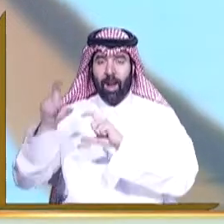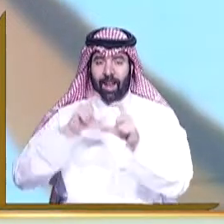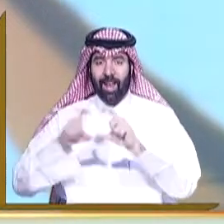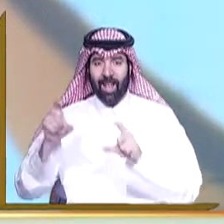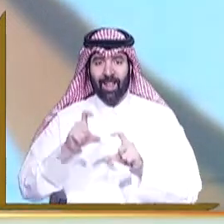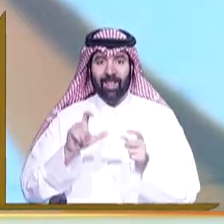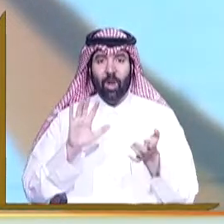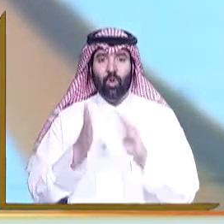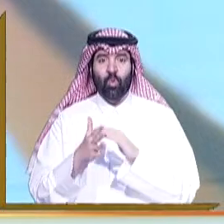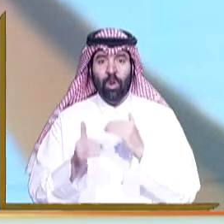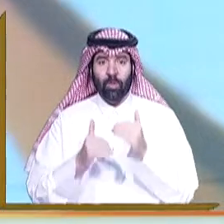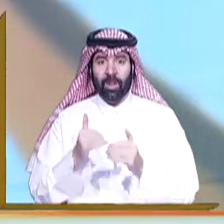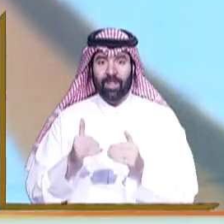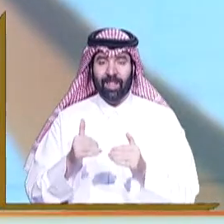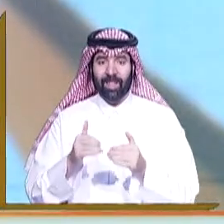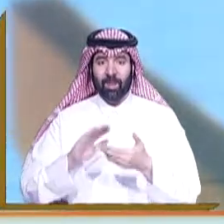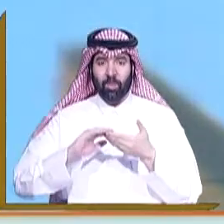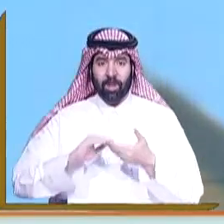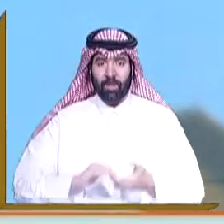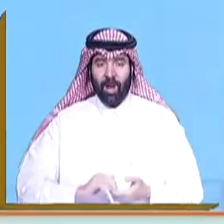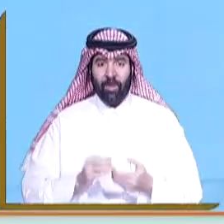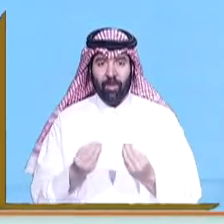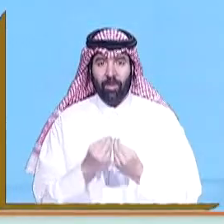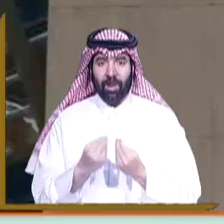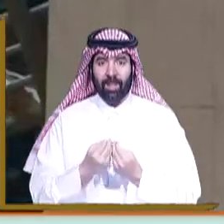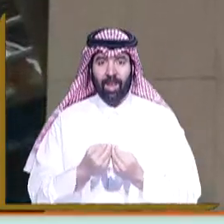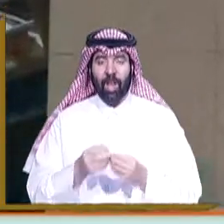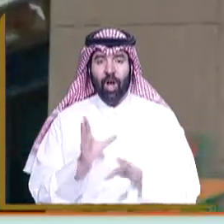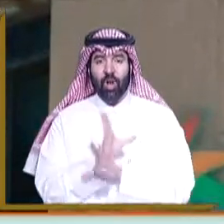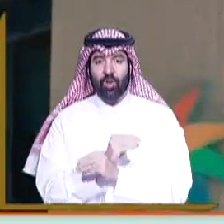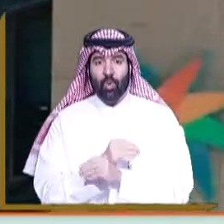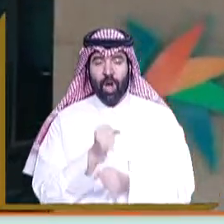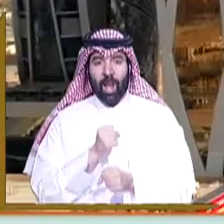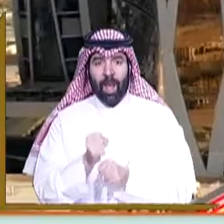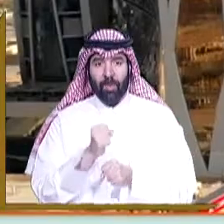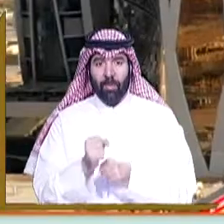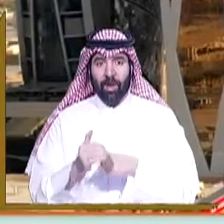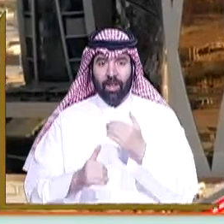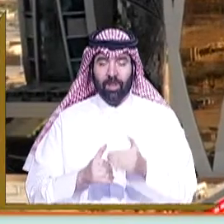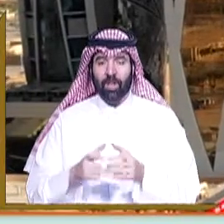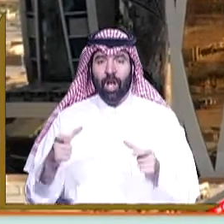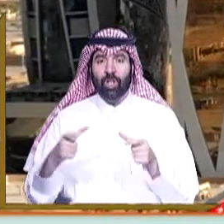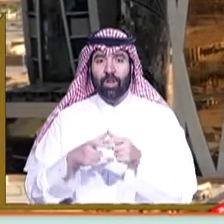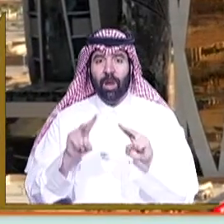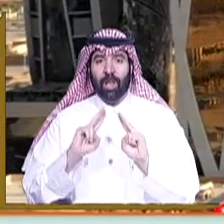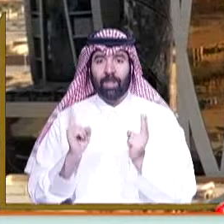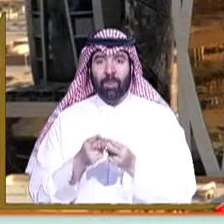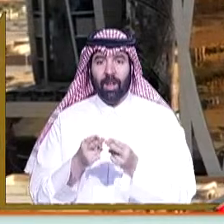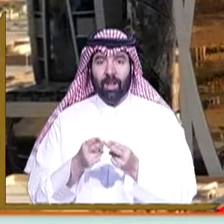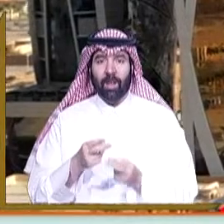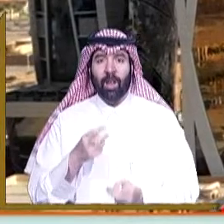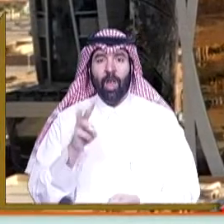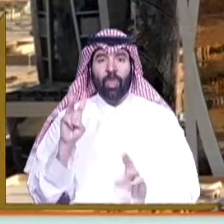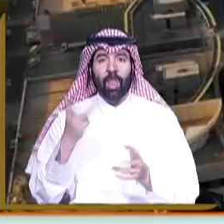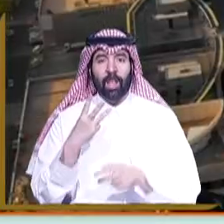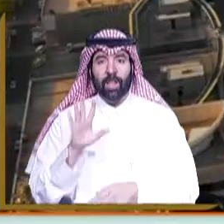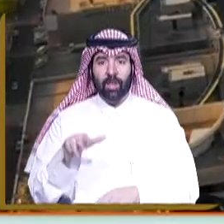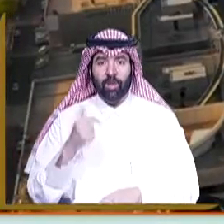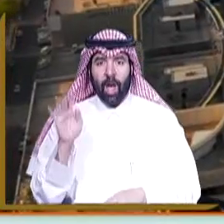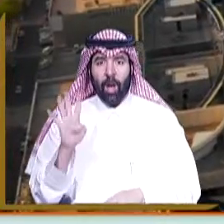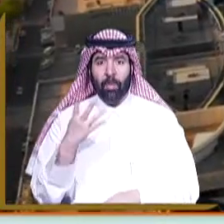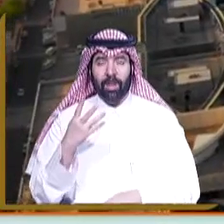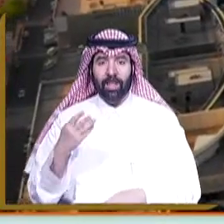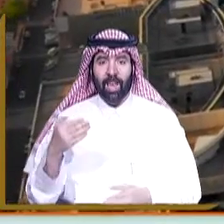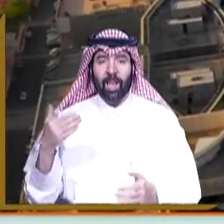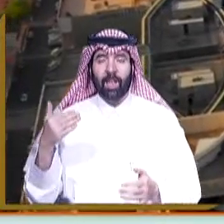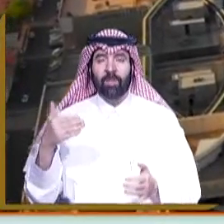كشركاء علميين في المؤتمر الدولي لسوق العمل، والذي سيعقد في الرياض خلال الفترة من 13 وحتى 14 من